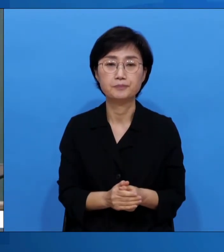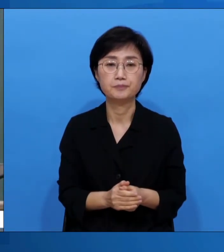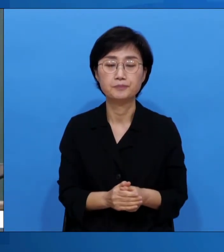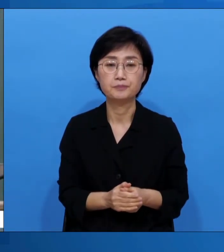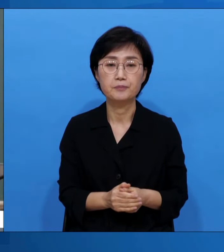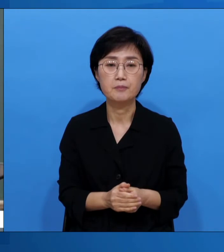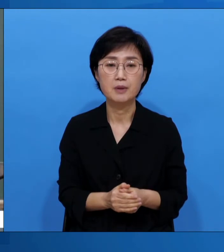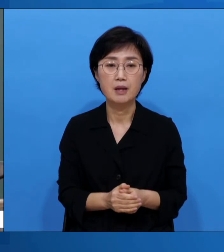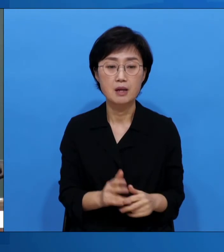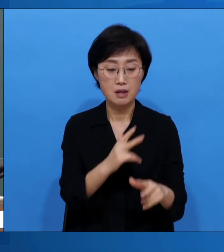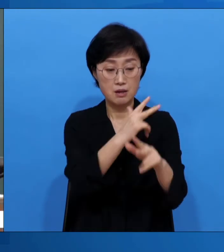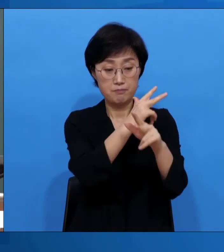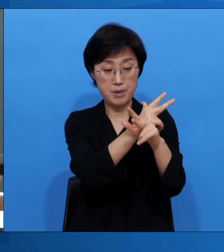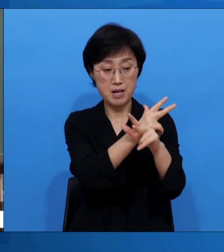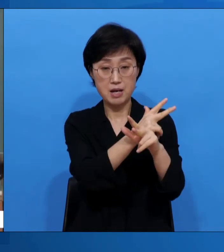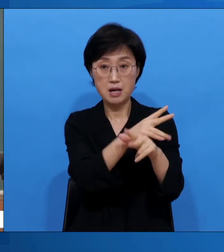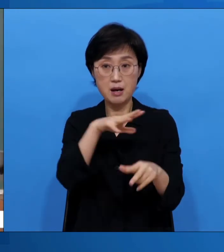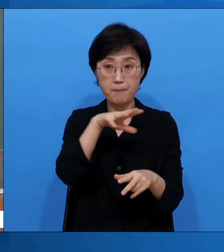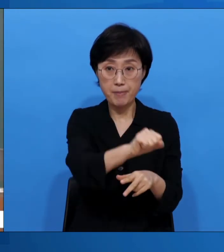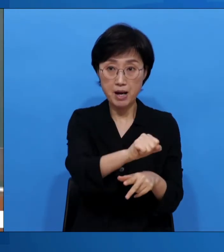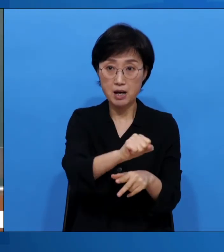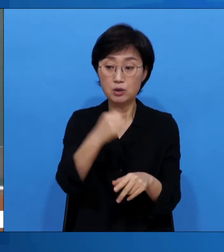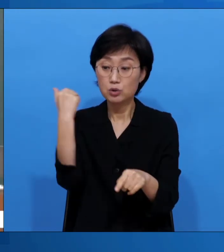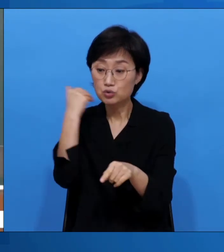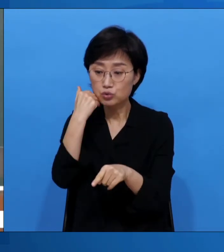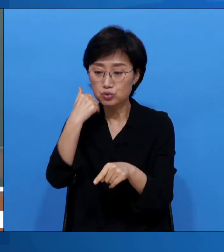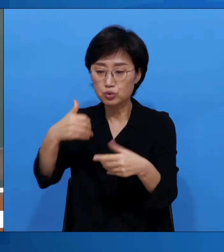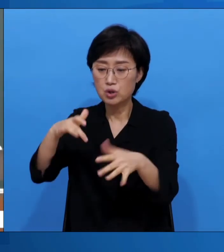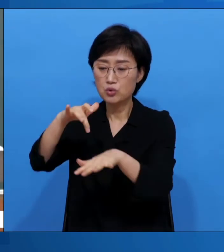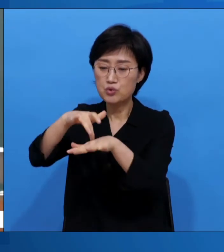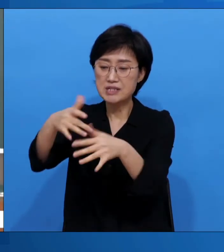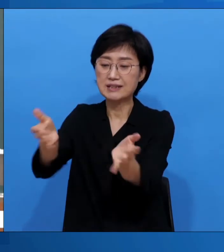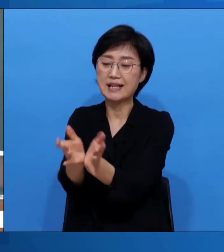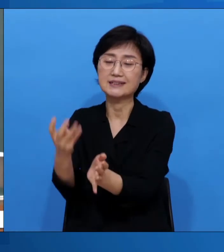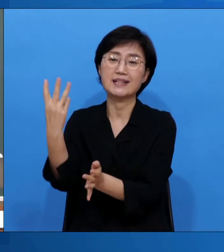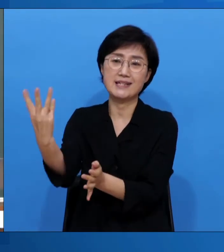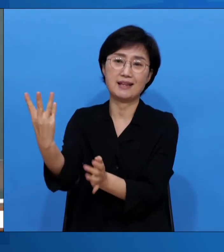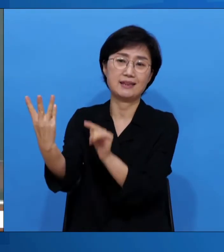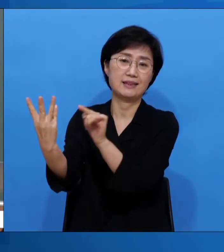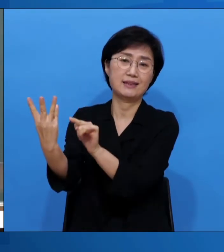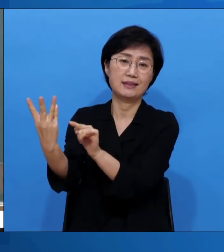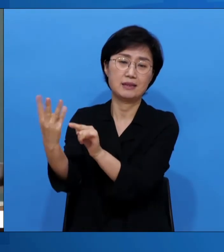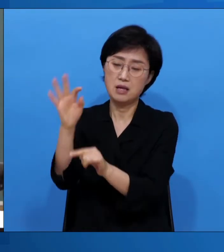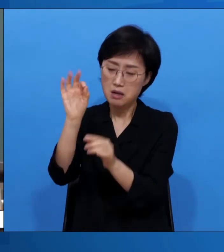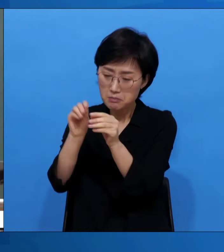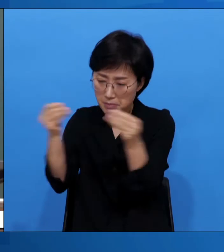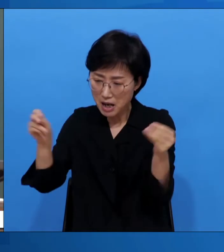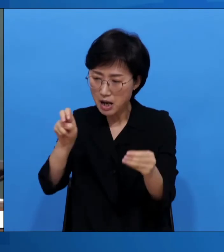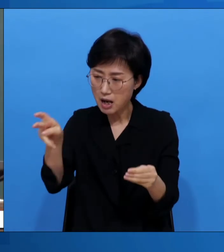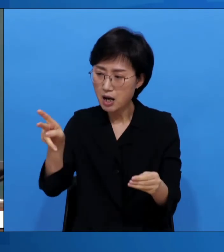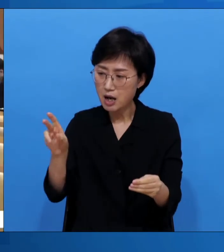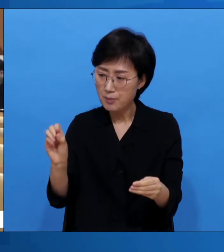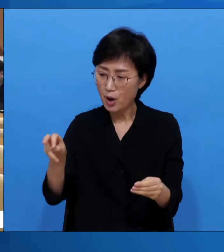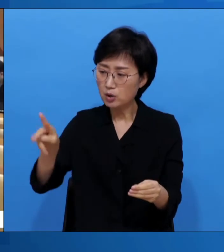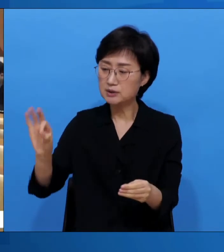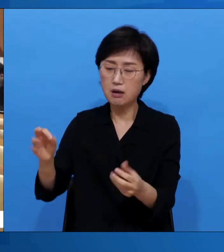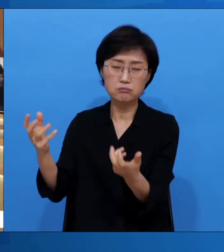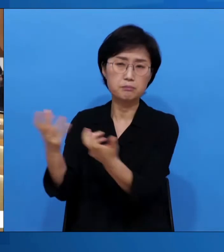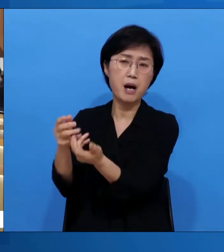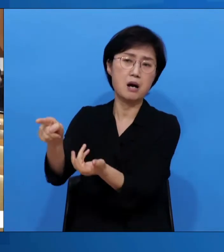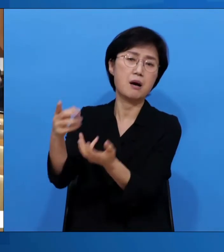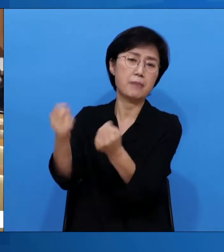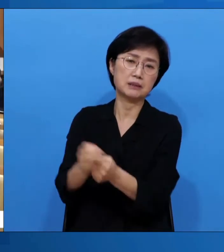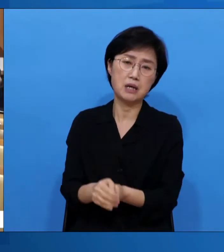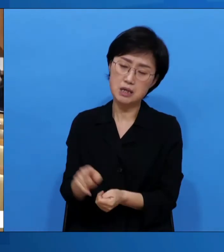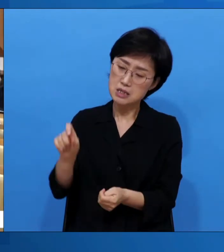목사는 비대면을 장악한 3단체를 통해 명상운동을 이용한 치유가 굉장히 많아질 것이라며 다가올